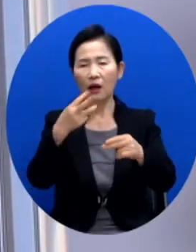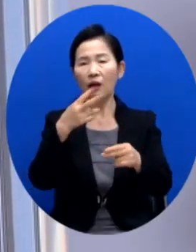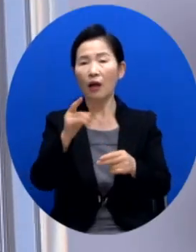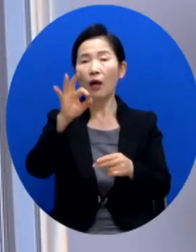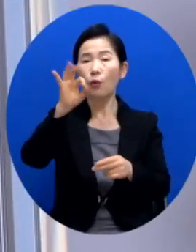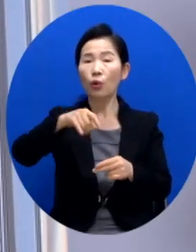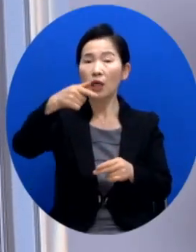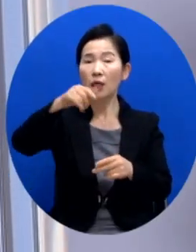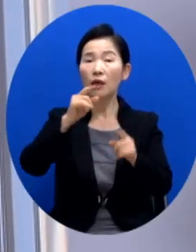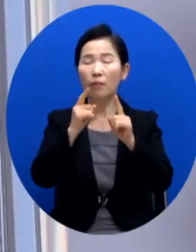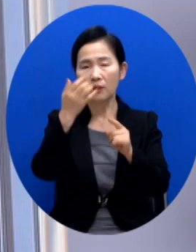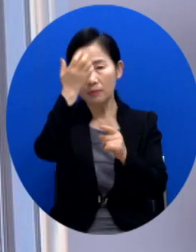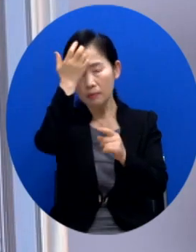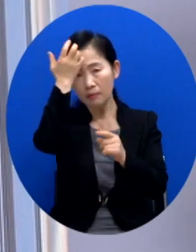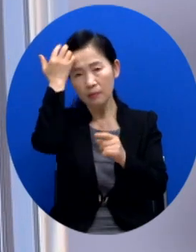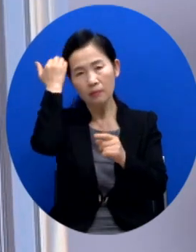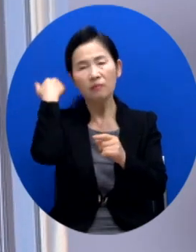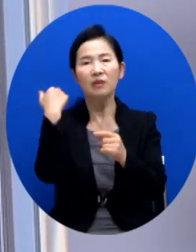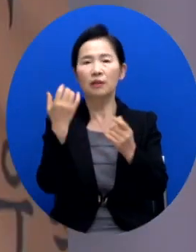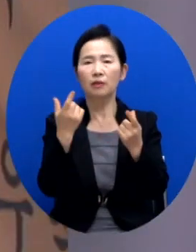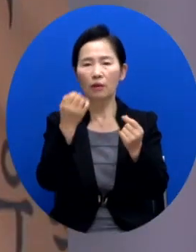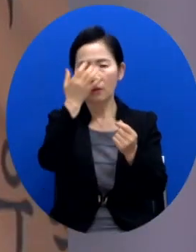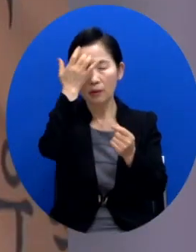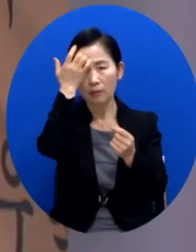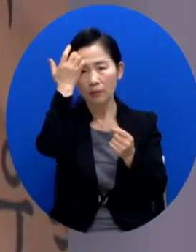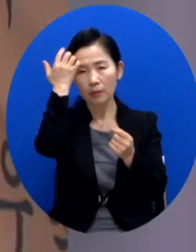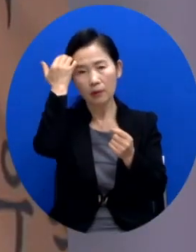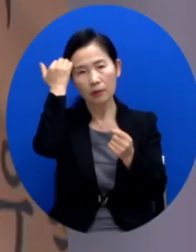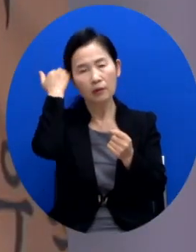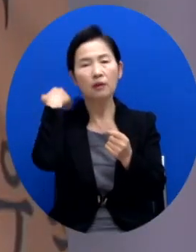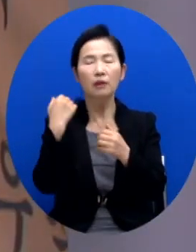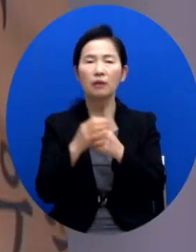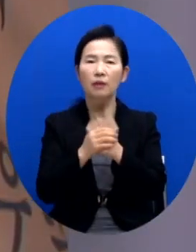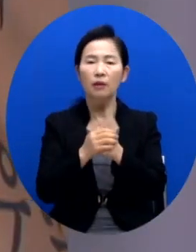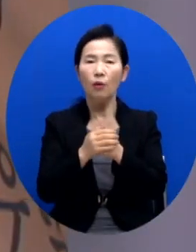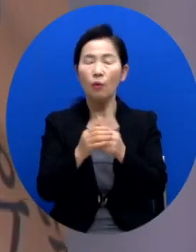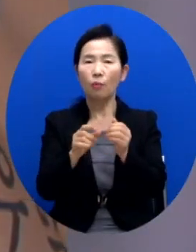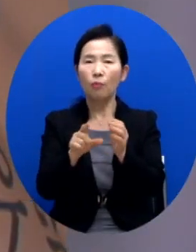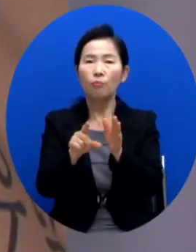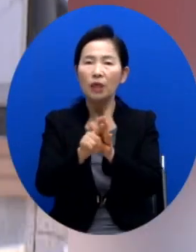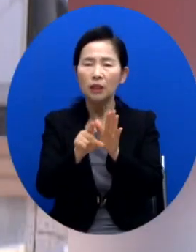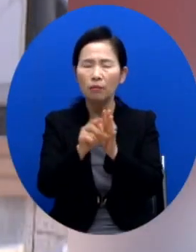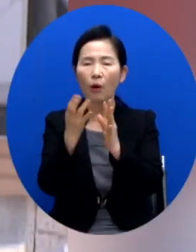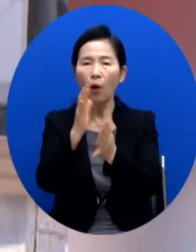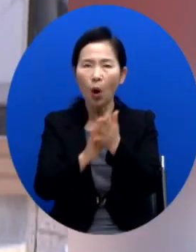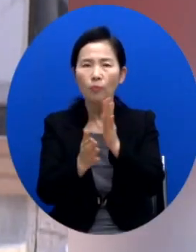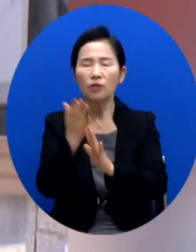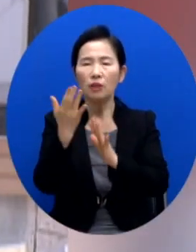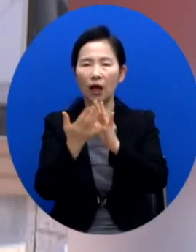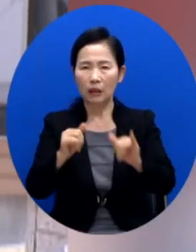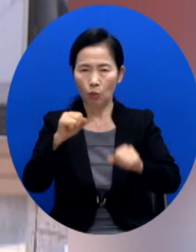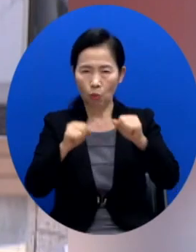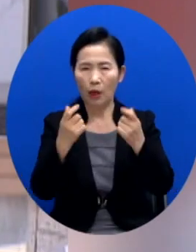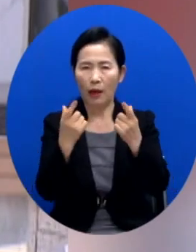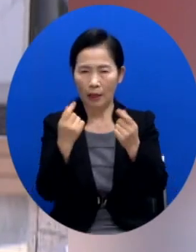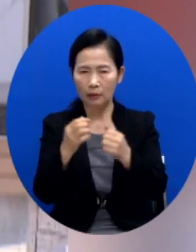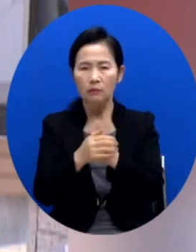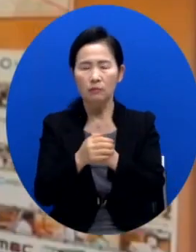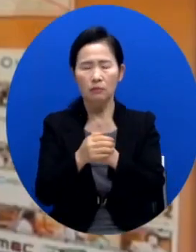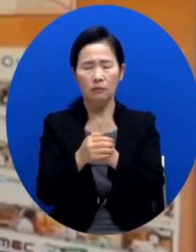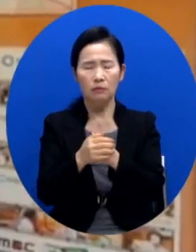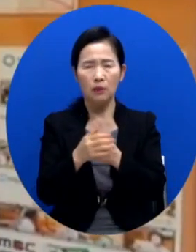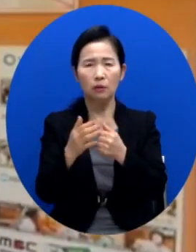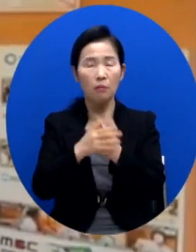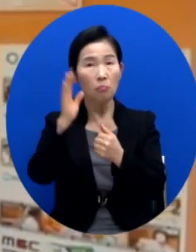말씀처럼 성경은 무속행위나 점술 등을 불신앙 행위로 여긴다고 말합니다. 이어 미래는 인간이 할 수